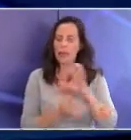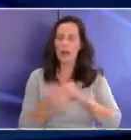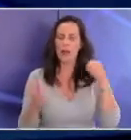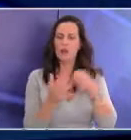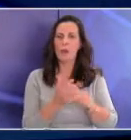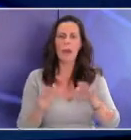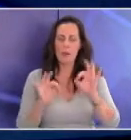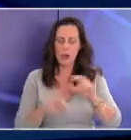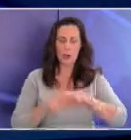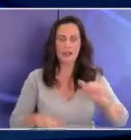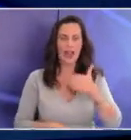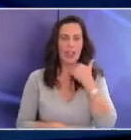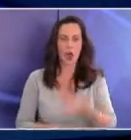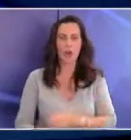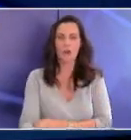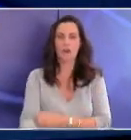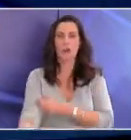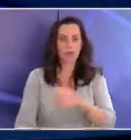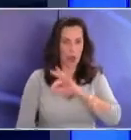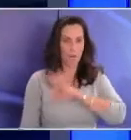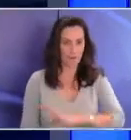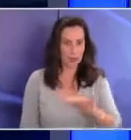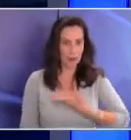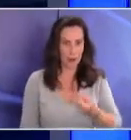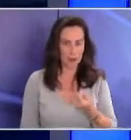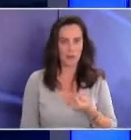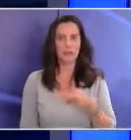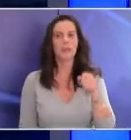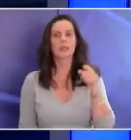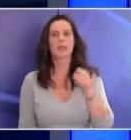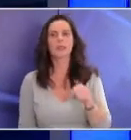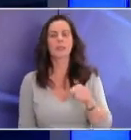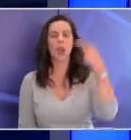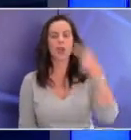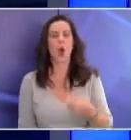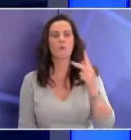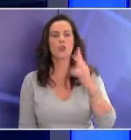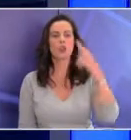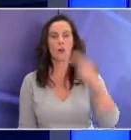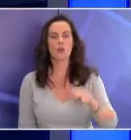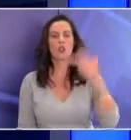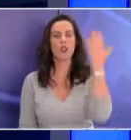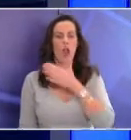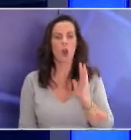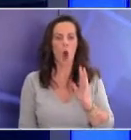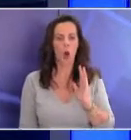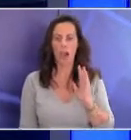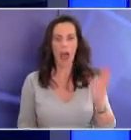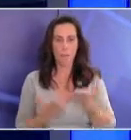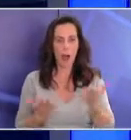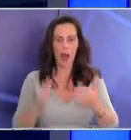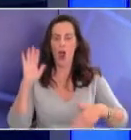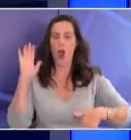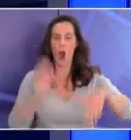מגיע לתחתית. בסתם שלה, כשאתה מרוויח, אתה מקבל את הכסף? גם, זה נקרא אצלהם יום שלישי, יום שלישי השחור. כי